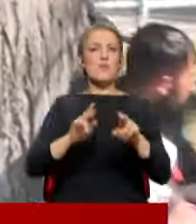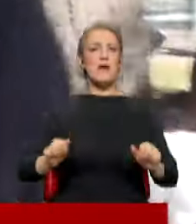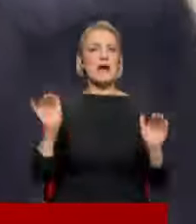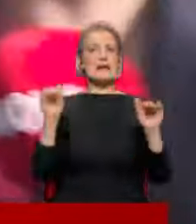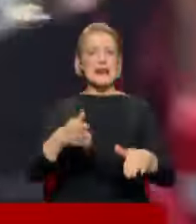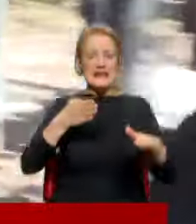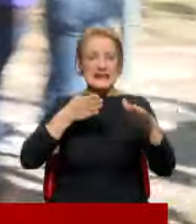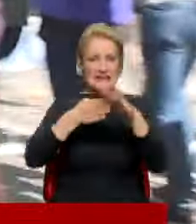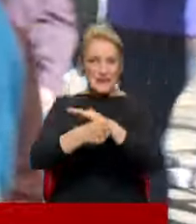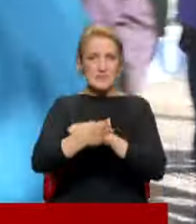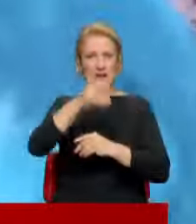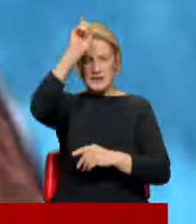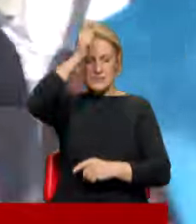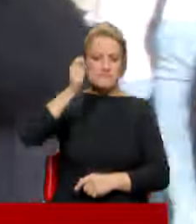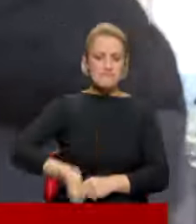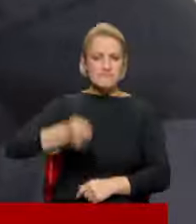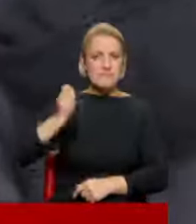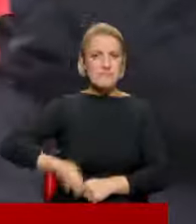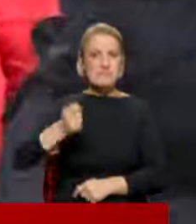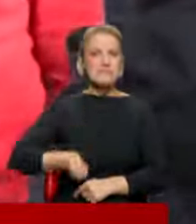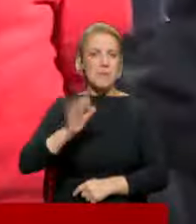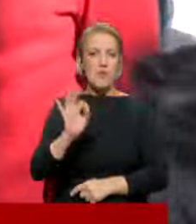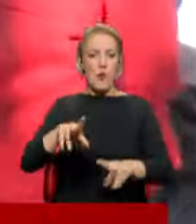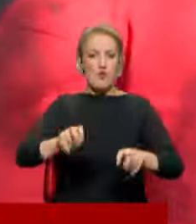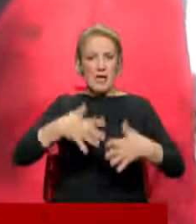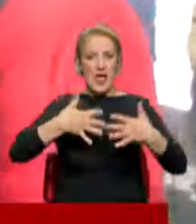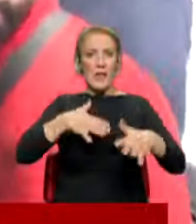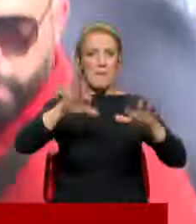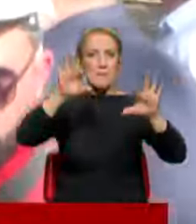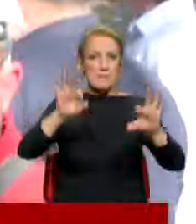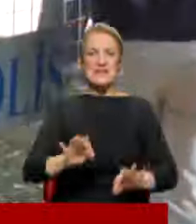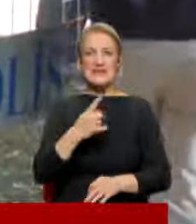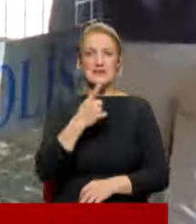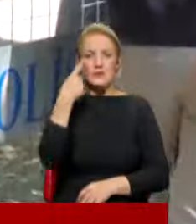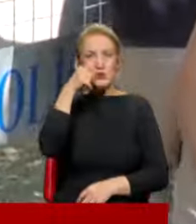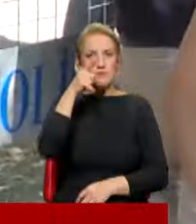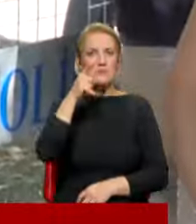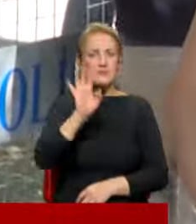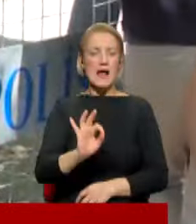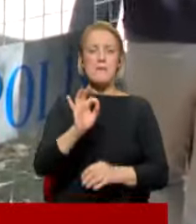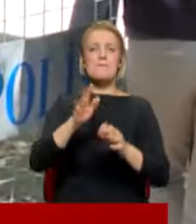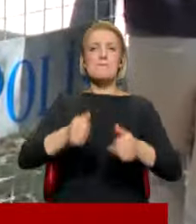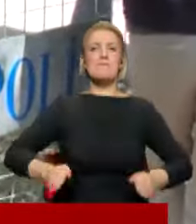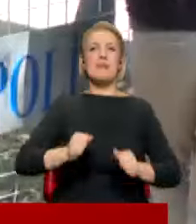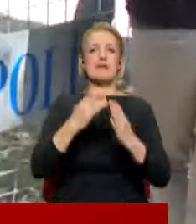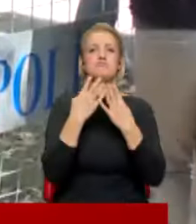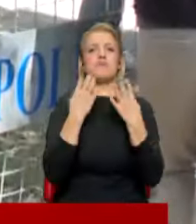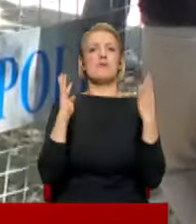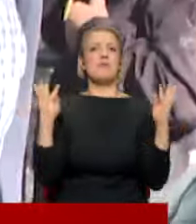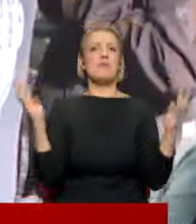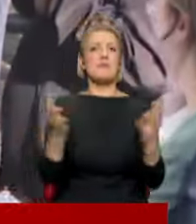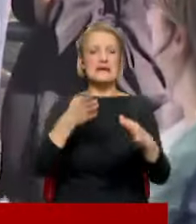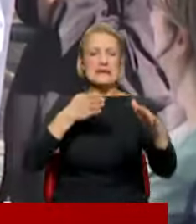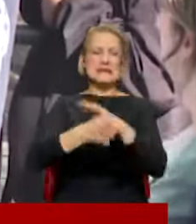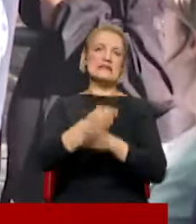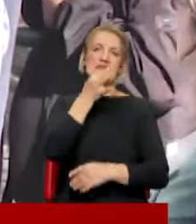ama içeri girip de baretlerin yere vururlarsa ve oturma eylemi başlatırlar İsa diye polis parkın etrafını bariyerlerle çevirdi ve